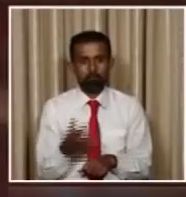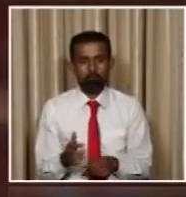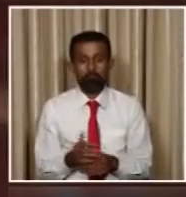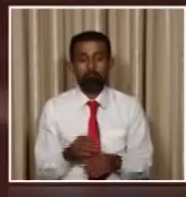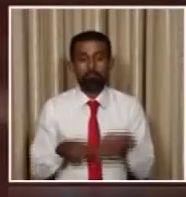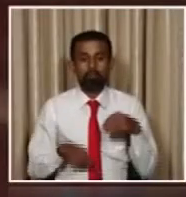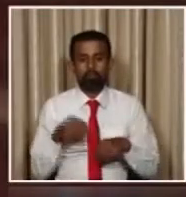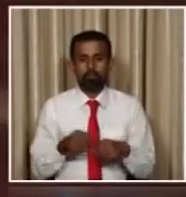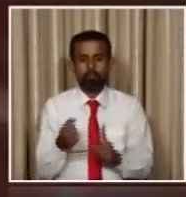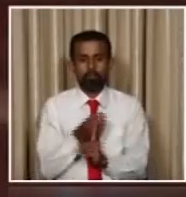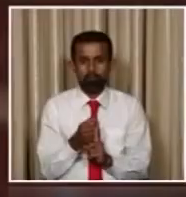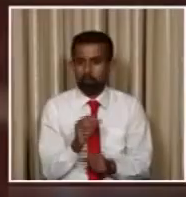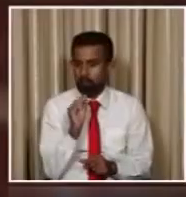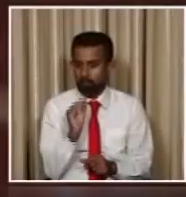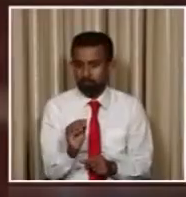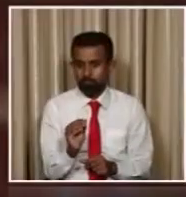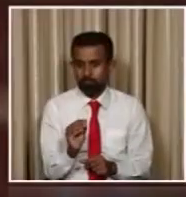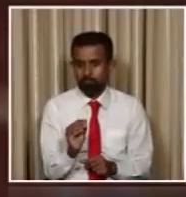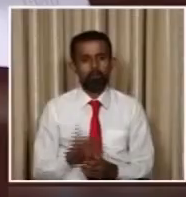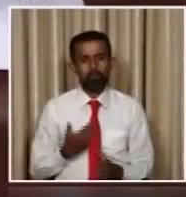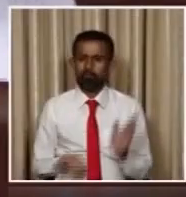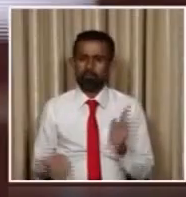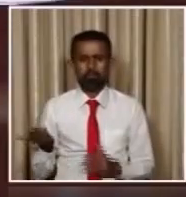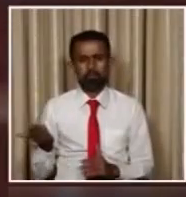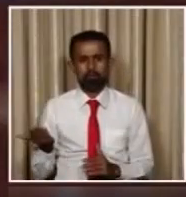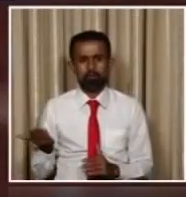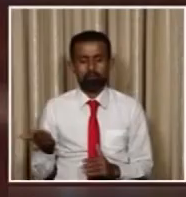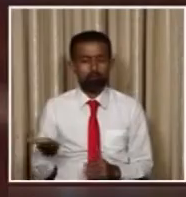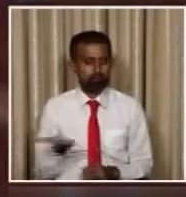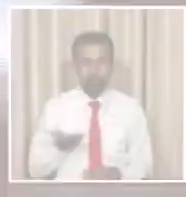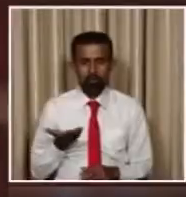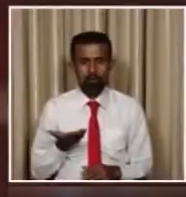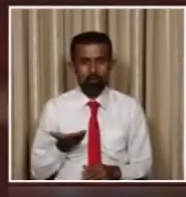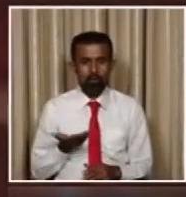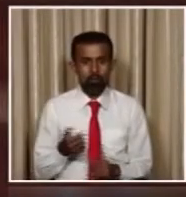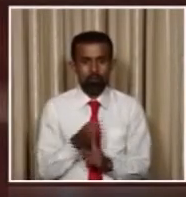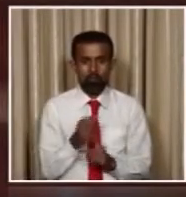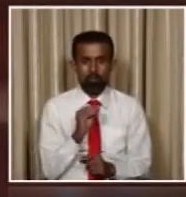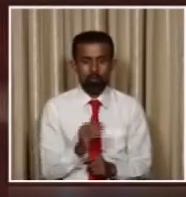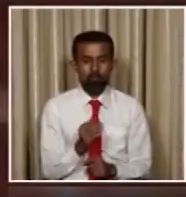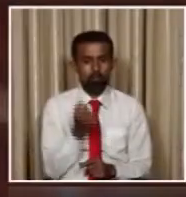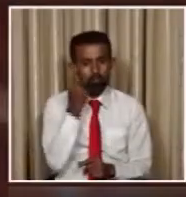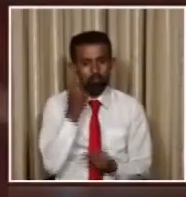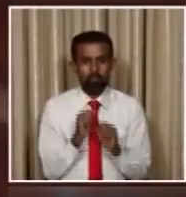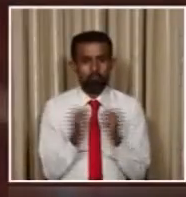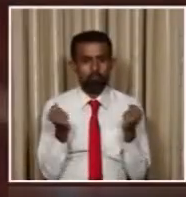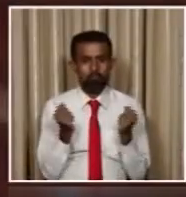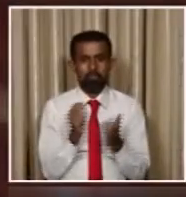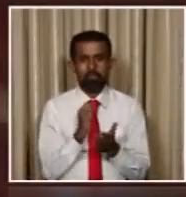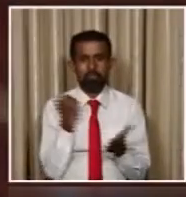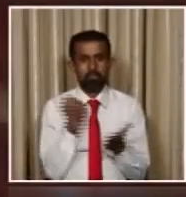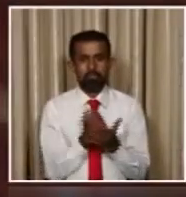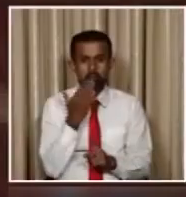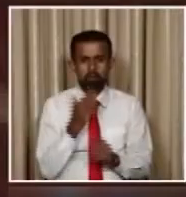දේශපාලන ඇඟිලි ගැසීම් සිදු වෙනවා නම් අන්න එතෙන්දී අපිට කියන්නේ මේකේ කවුරු හරි එකට ගේමක් ගන්නවා නම් යෝජනා නැතුව ලියුම් ගහන්න